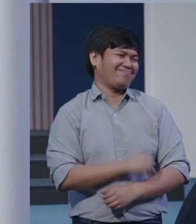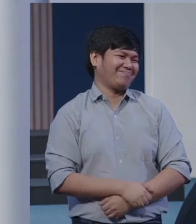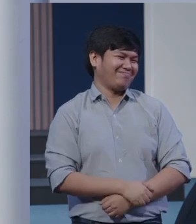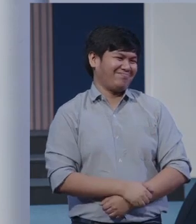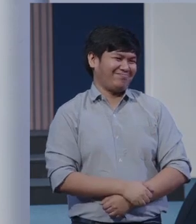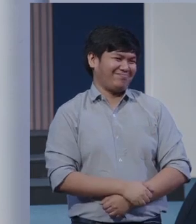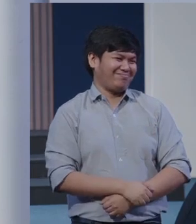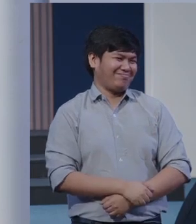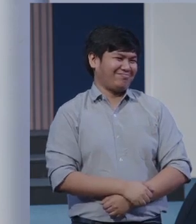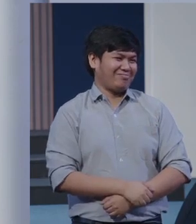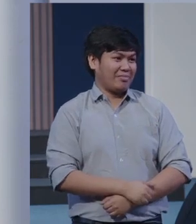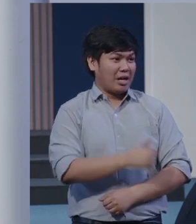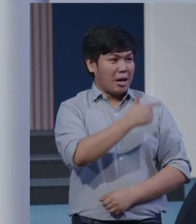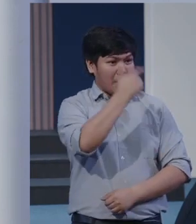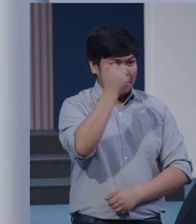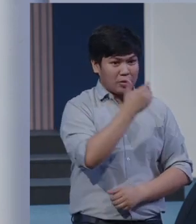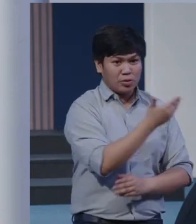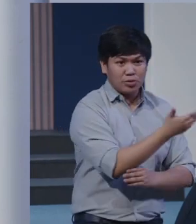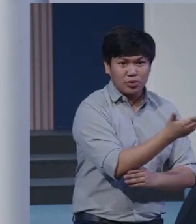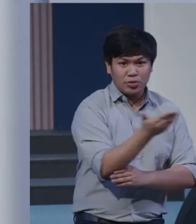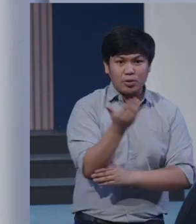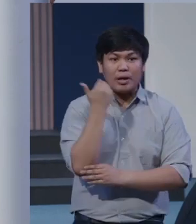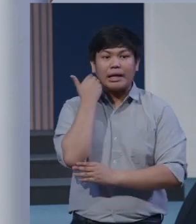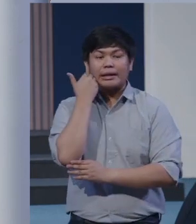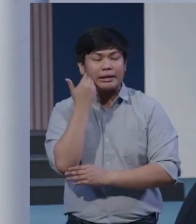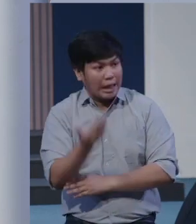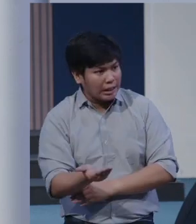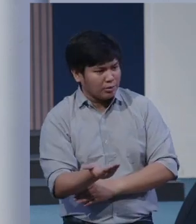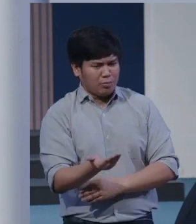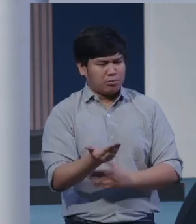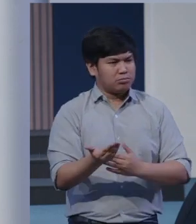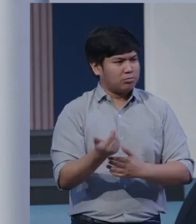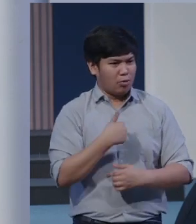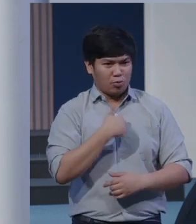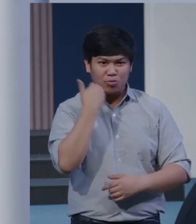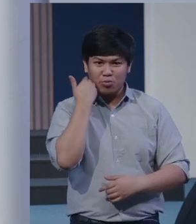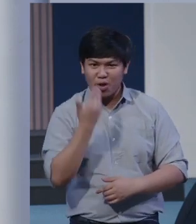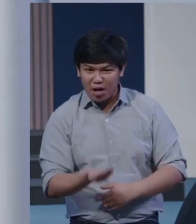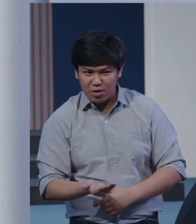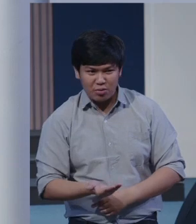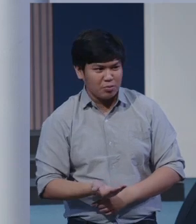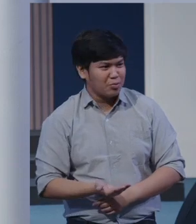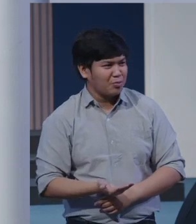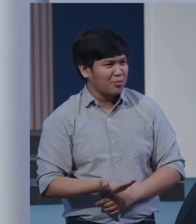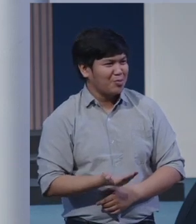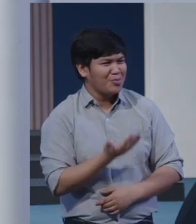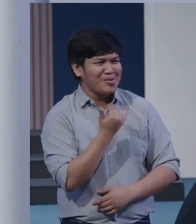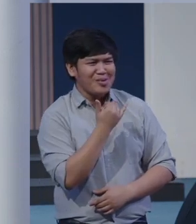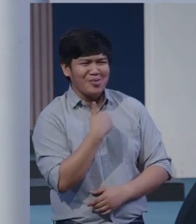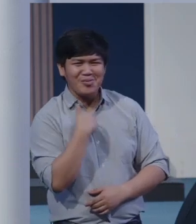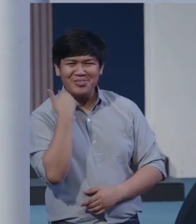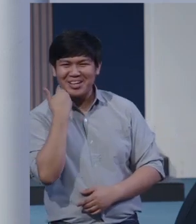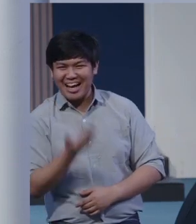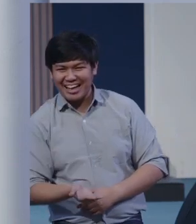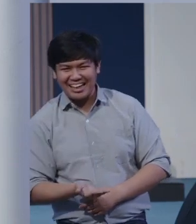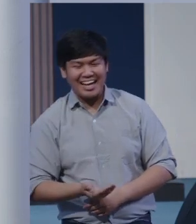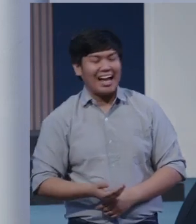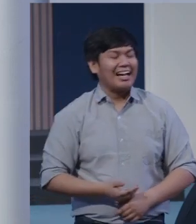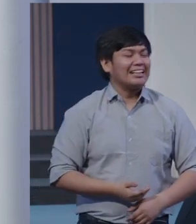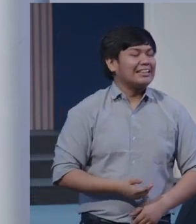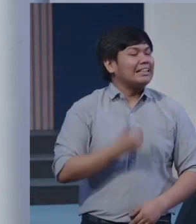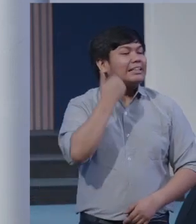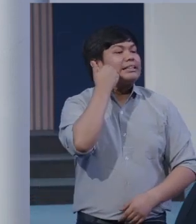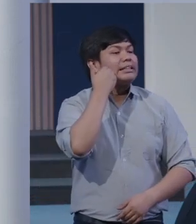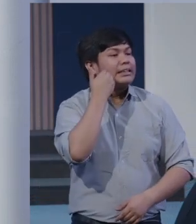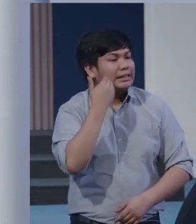Nong for you 33 Tingan poyo colossians 33 for